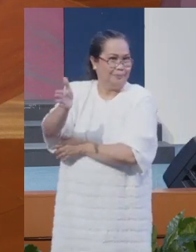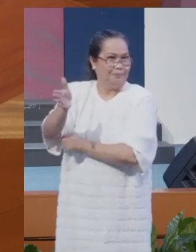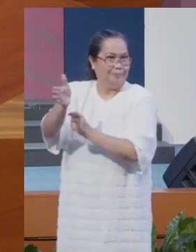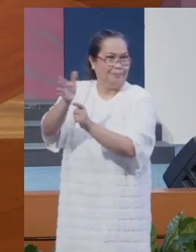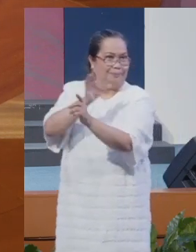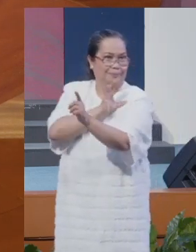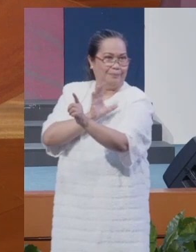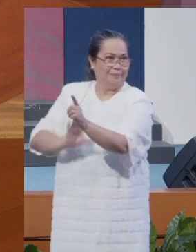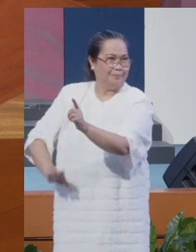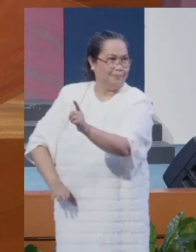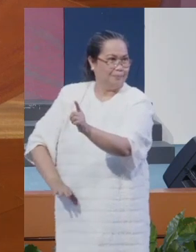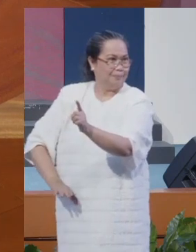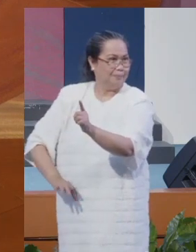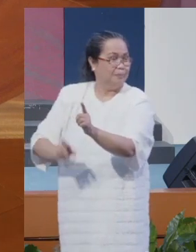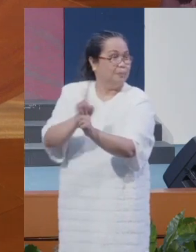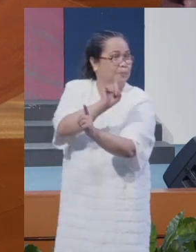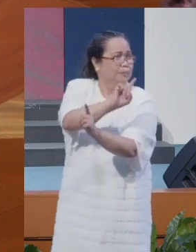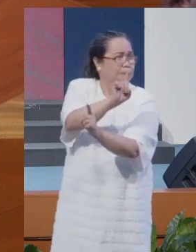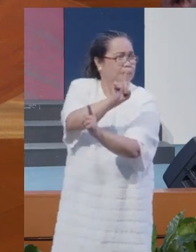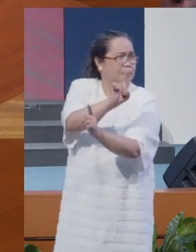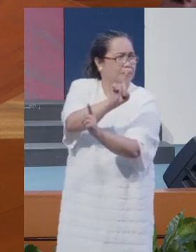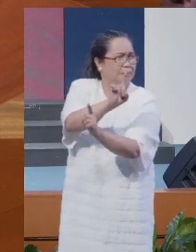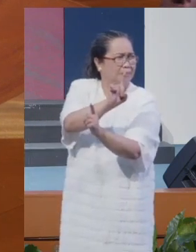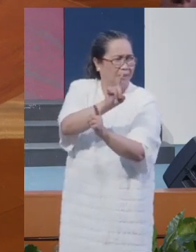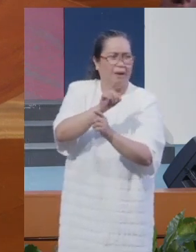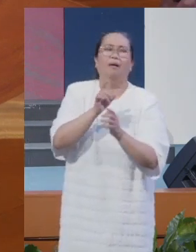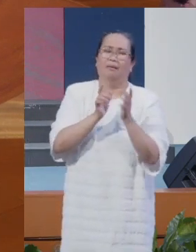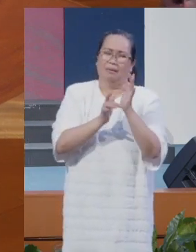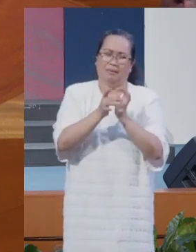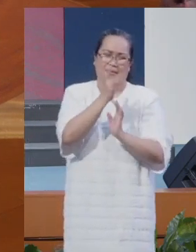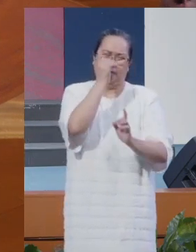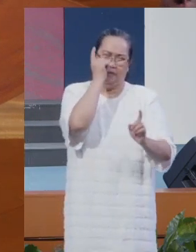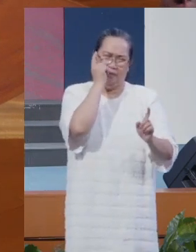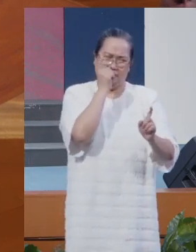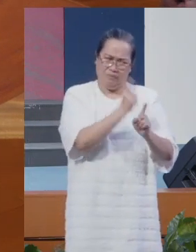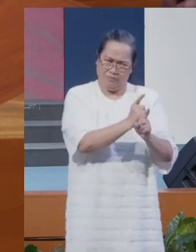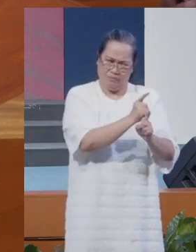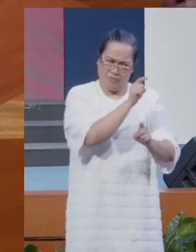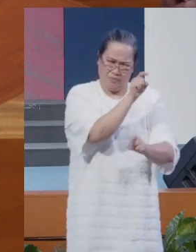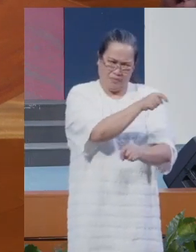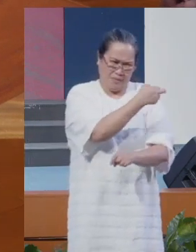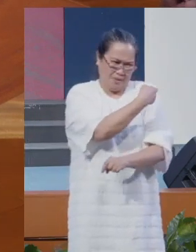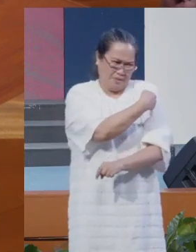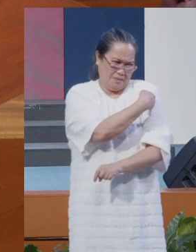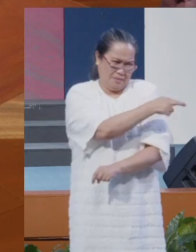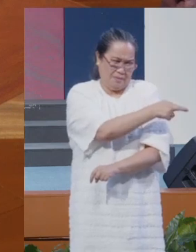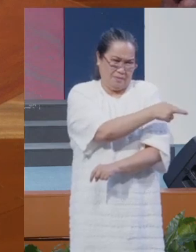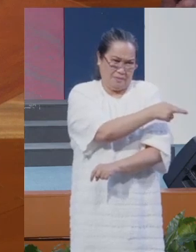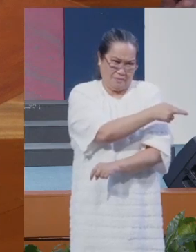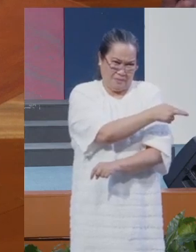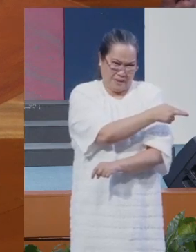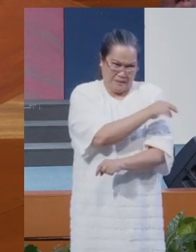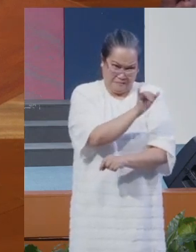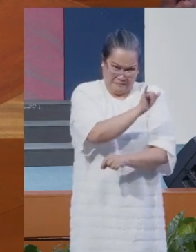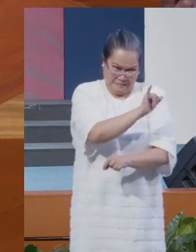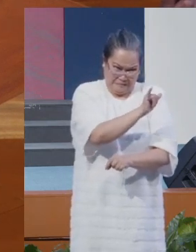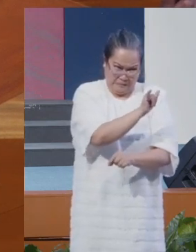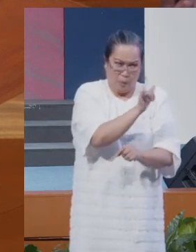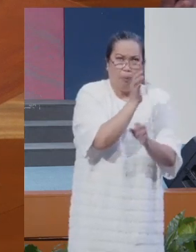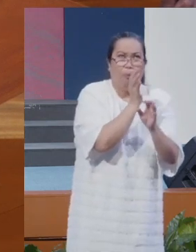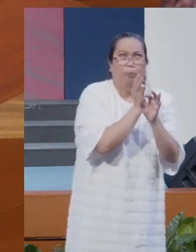Jesus dito ay ang relihiyon ng gawa. Yung pagiging asetiko ng mga disipulo ni John the